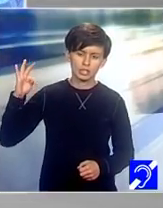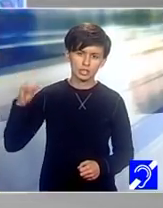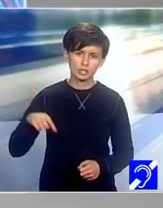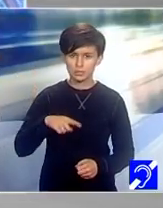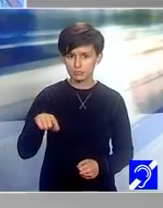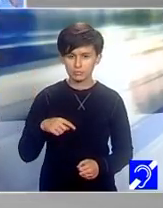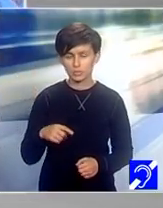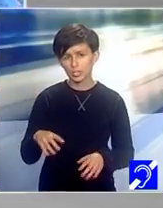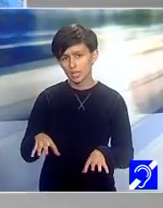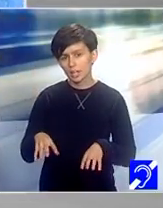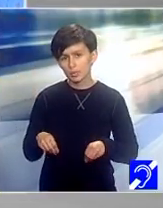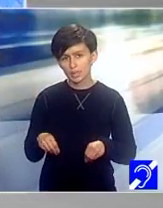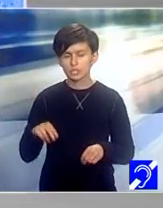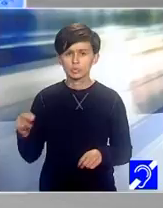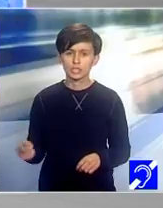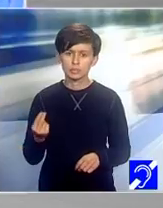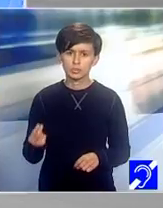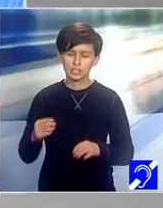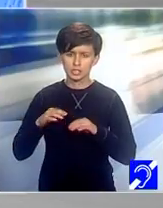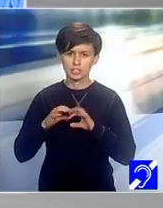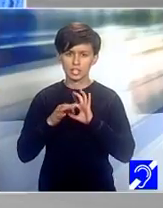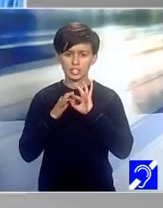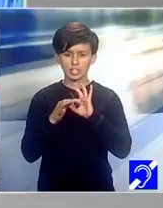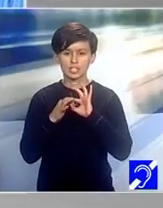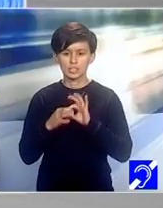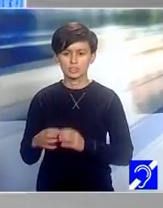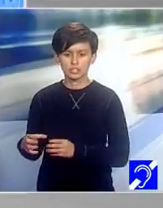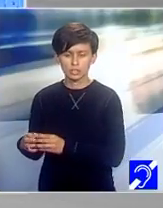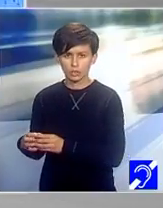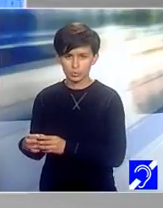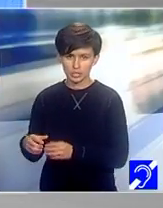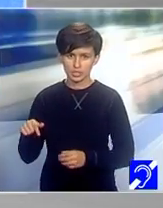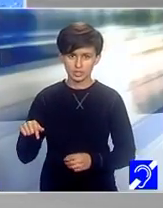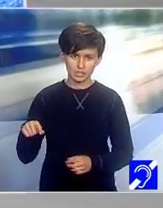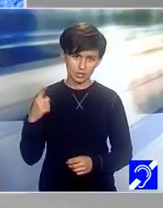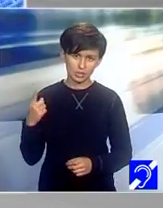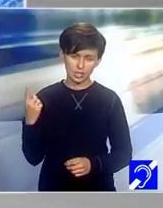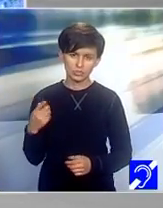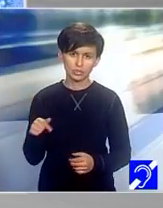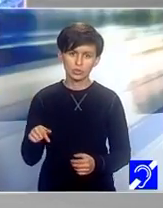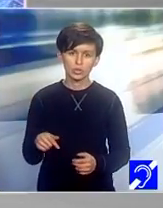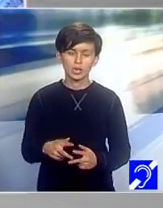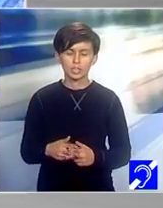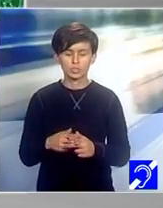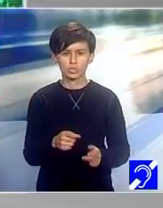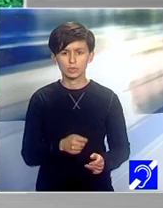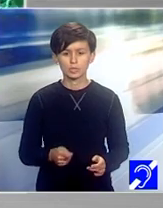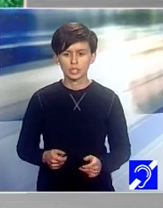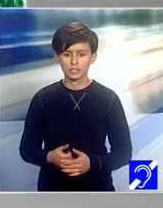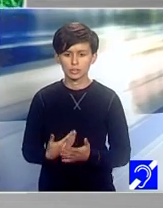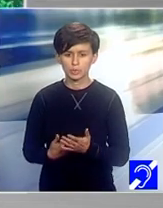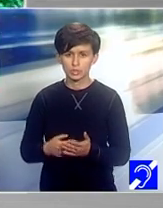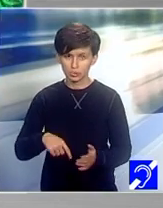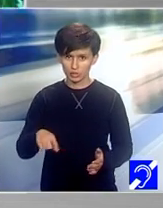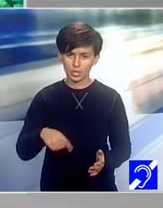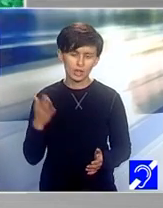ne-am asumat îmbunătățirea relațiilor dintre comunitățile orașului cu ajutorul acestui proiect. Pentru noi era o nevoie. Faptul că